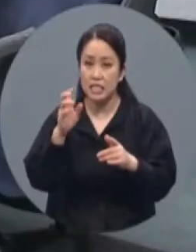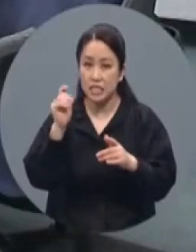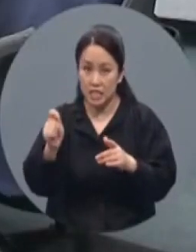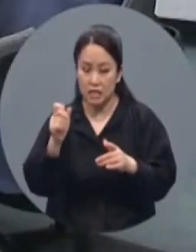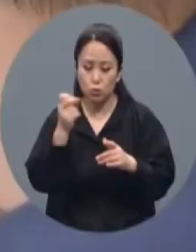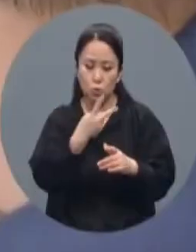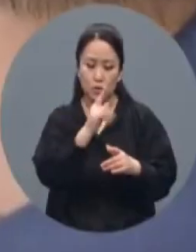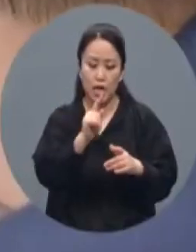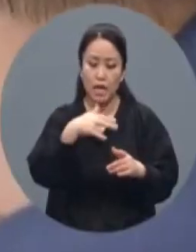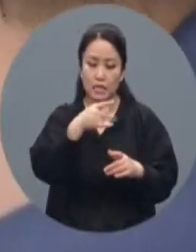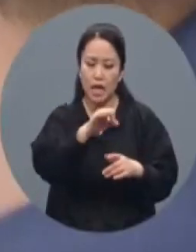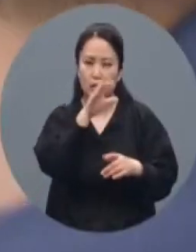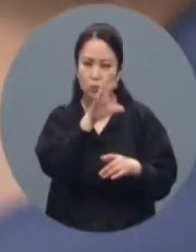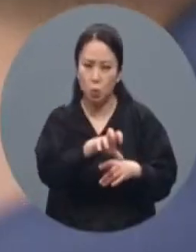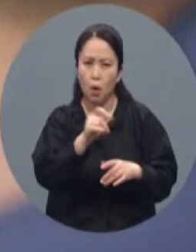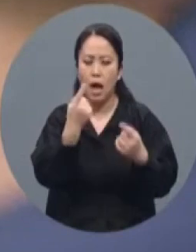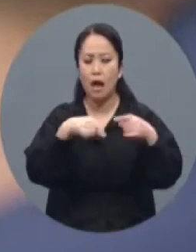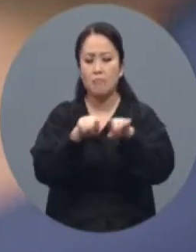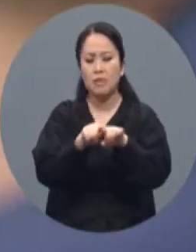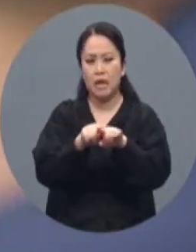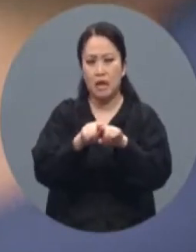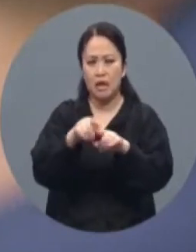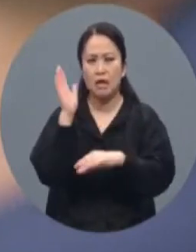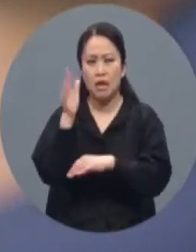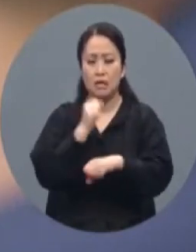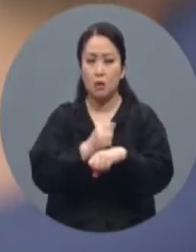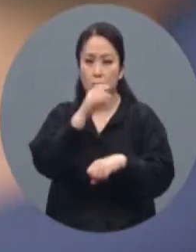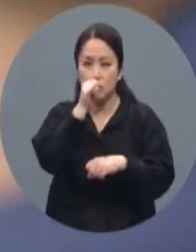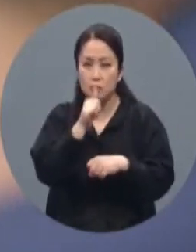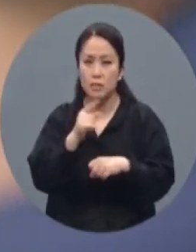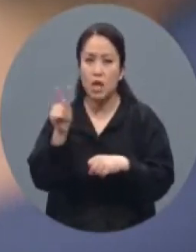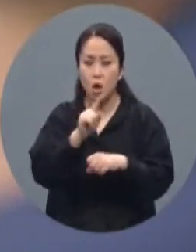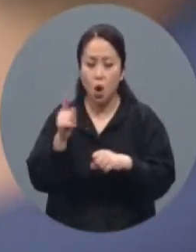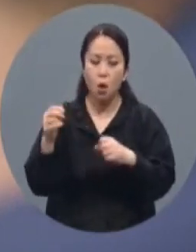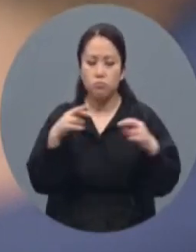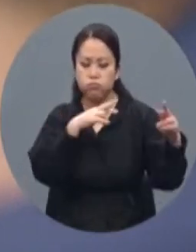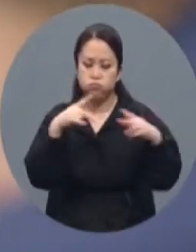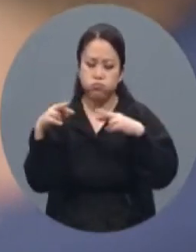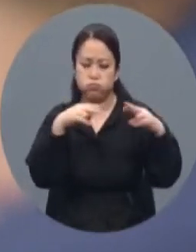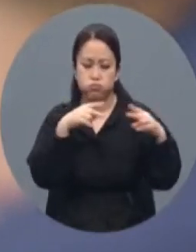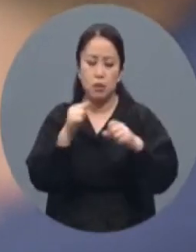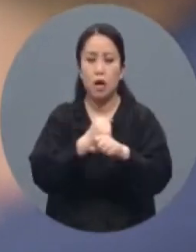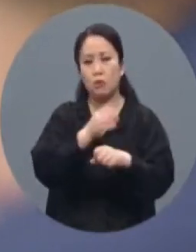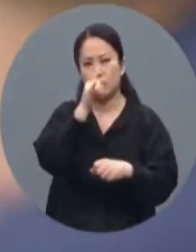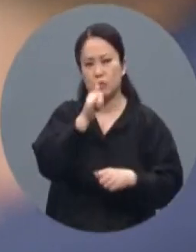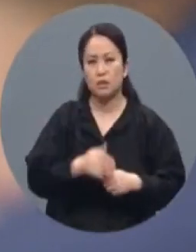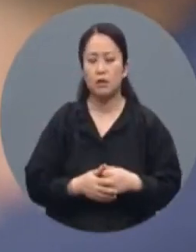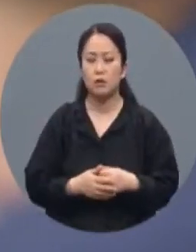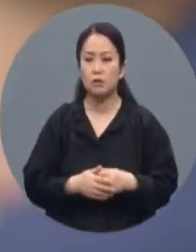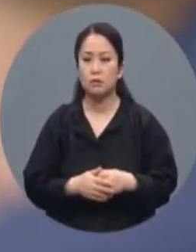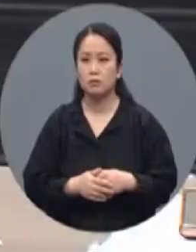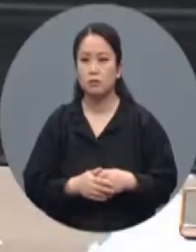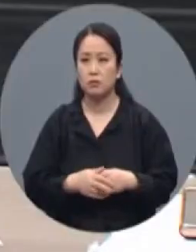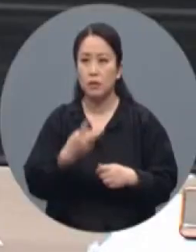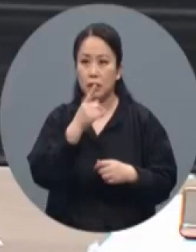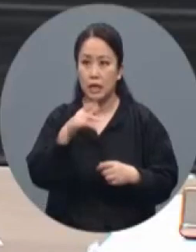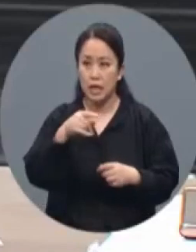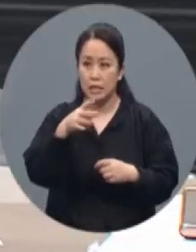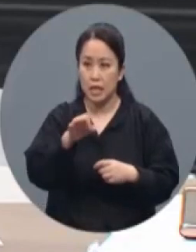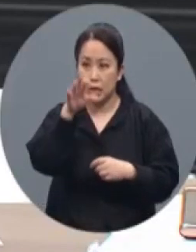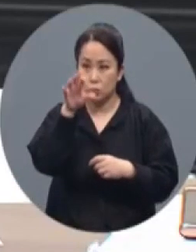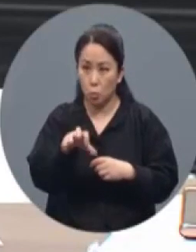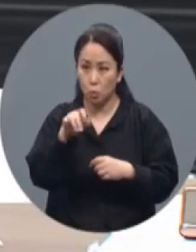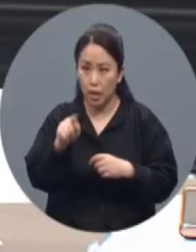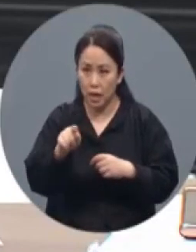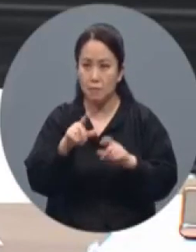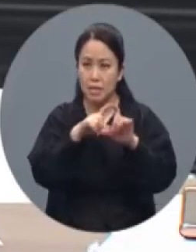시민들에게 얼마나 어떻게 돌아갔는지를 두고 여야 간 설전이 오갔습니다. 그 대장동 민간